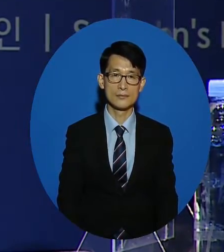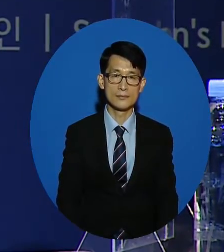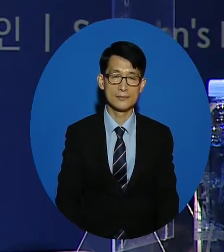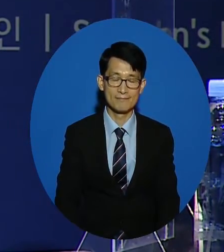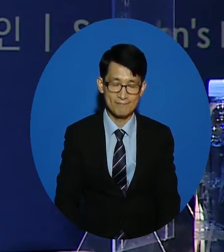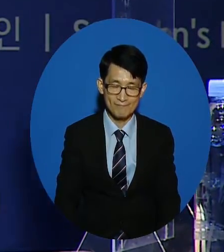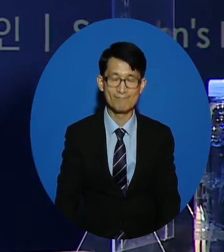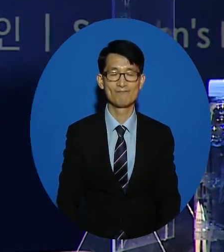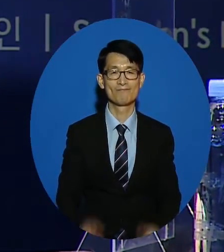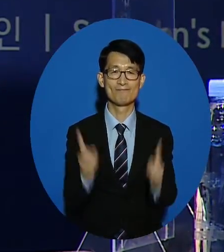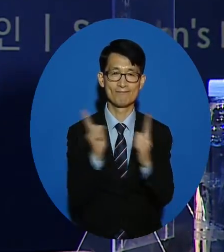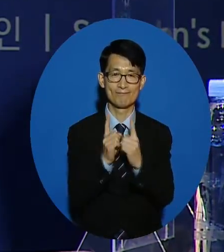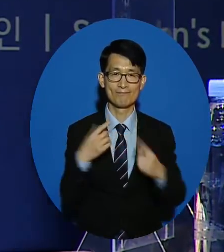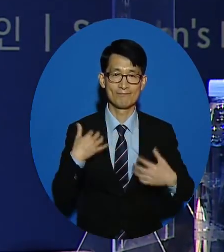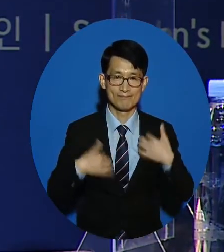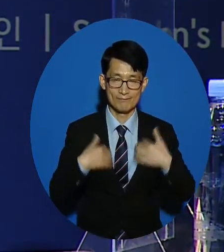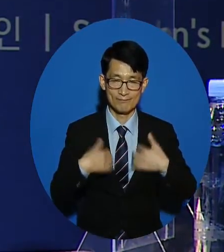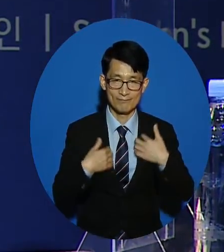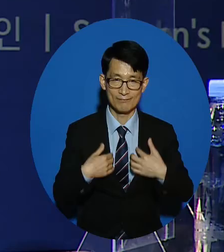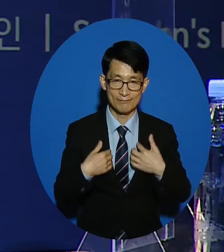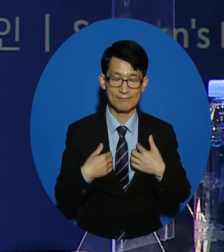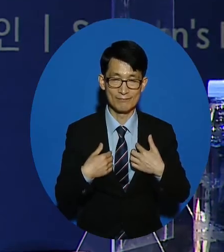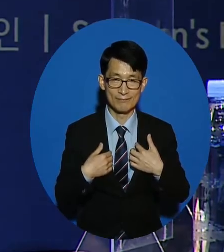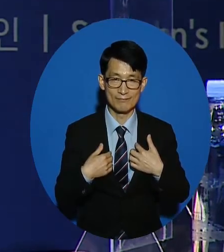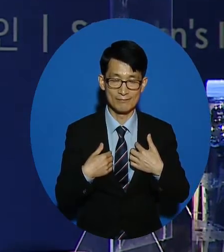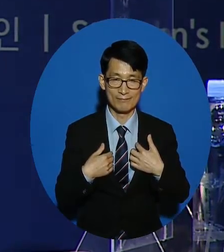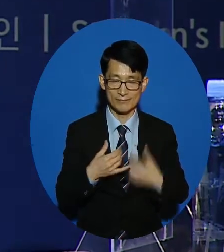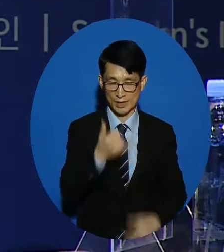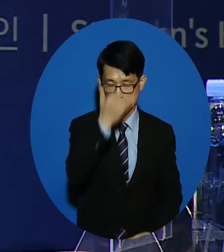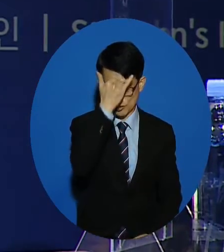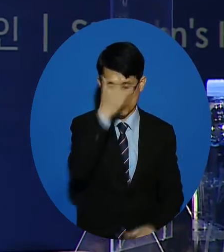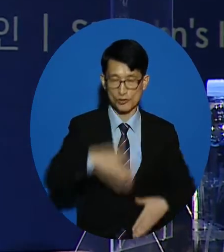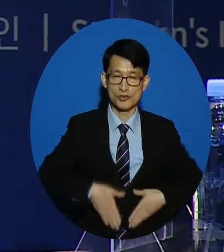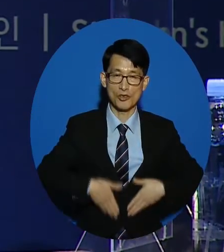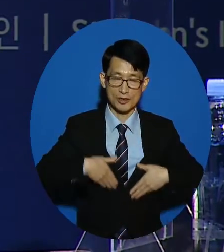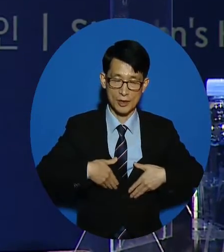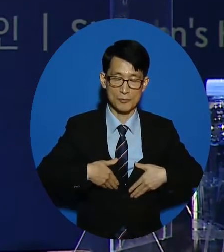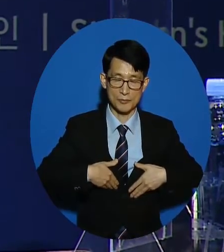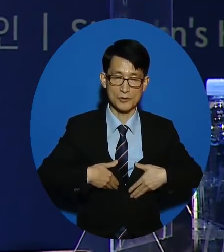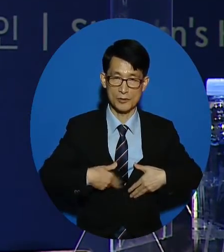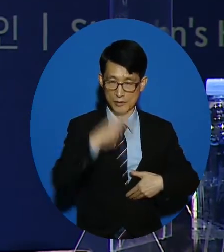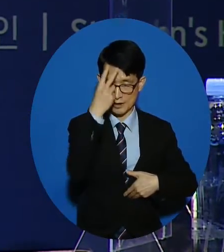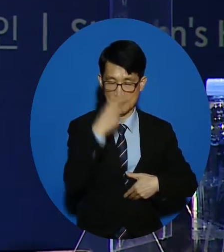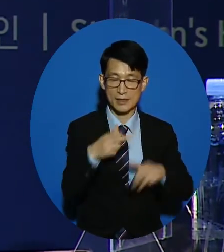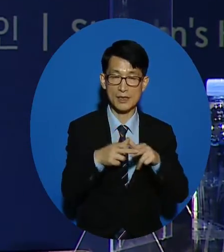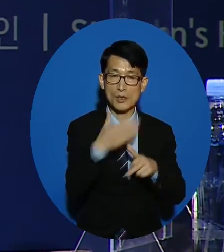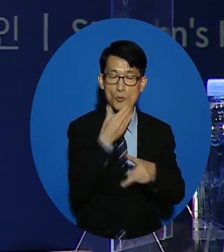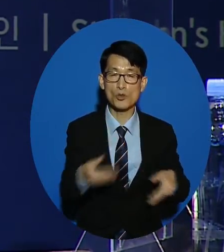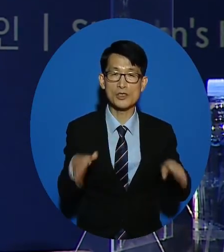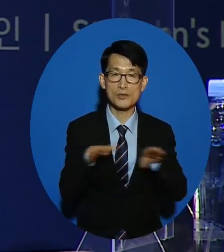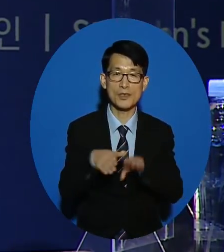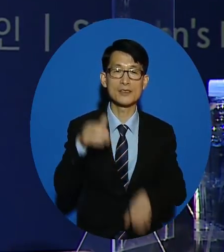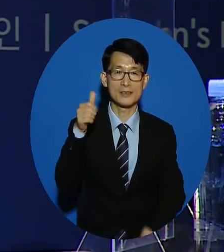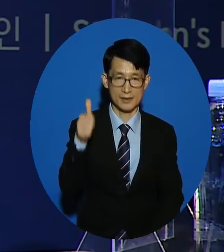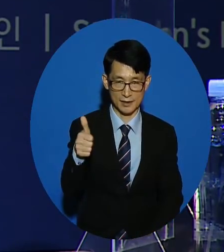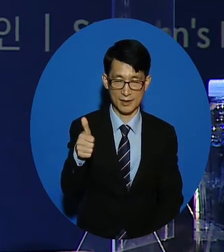네, 반갑습니다. 방금 소개받은 충청남도 시각장애인 복지관의 박재영